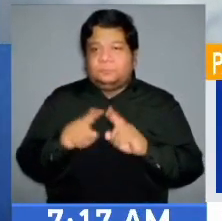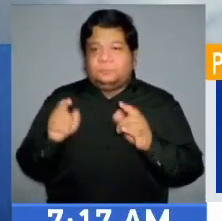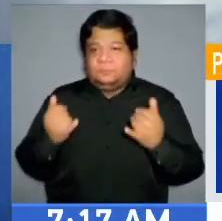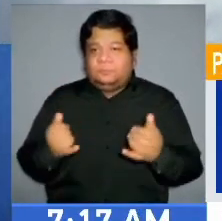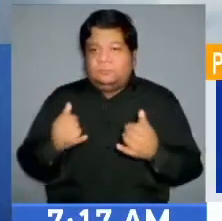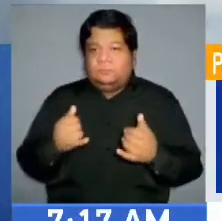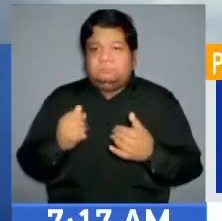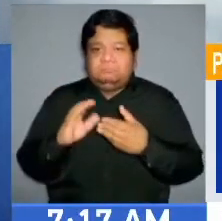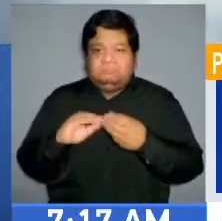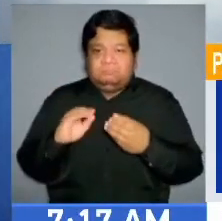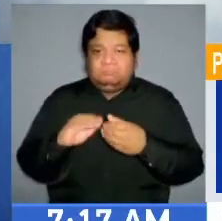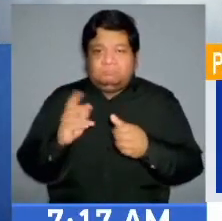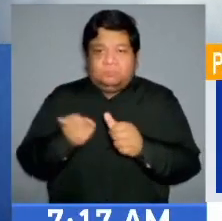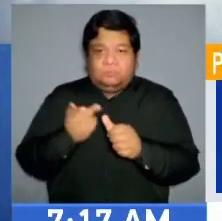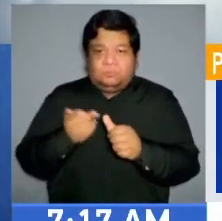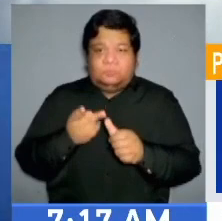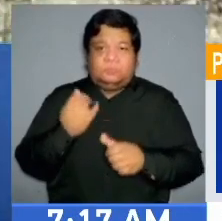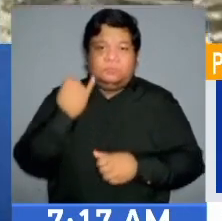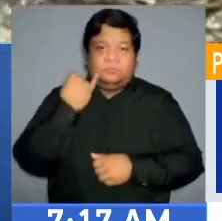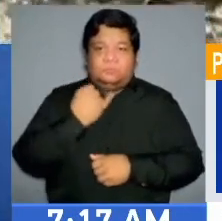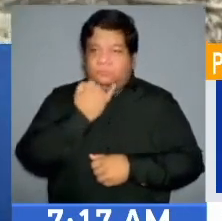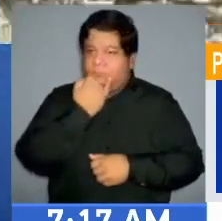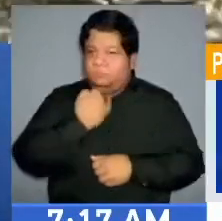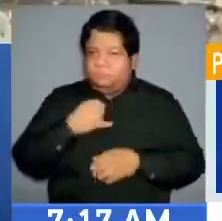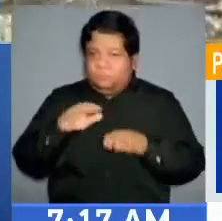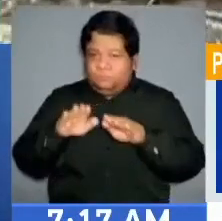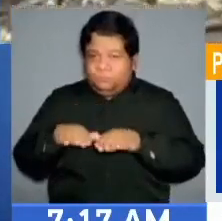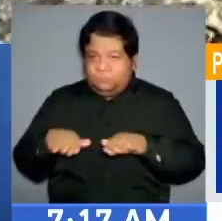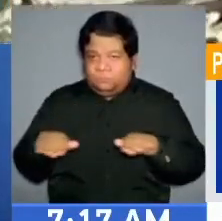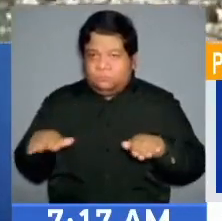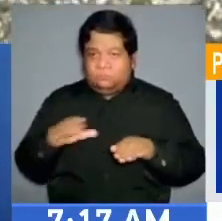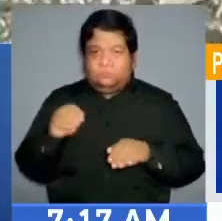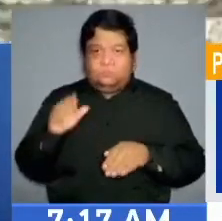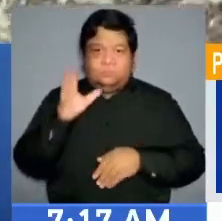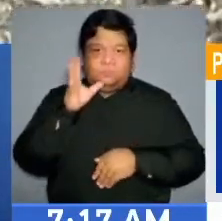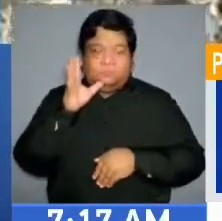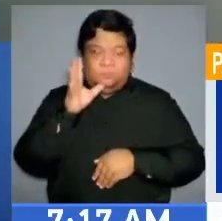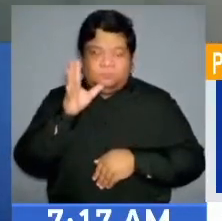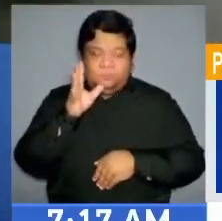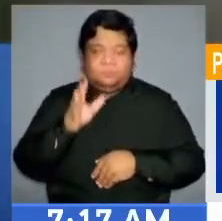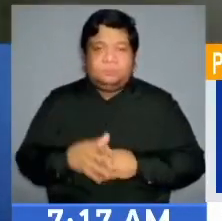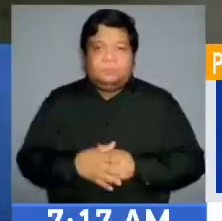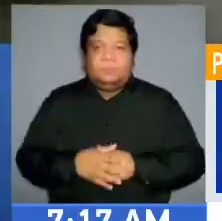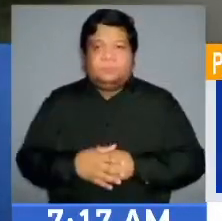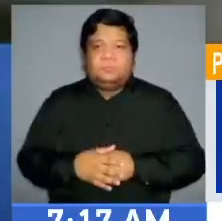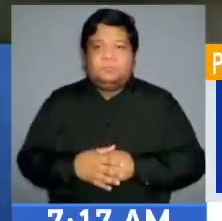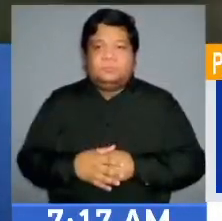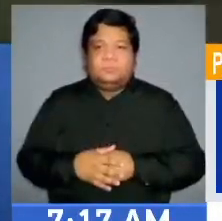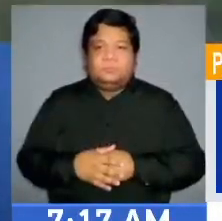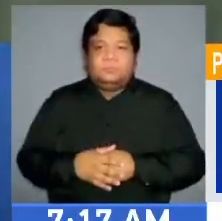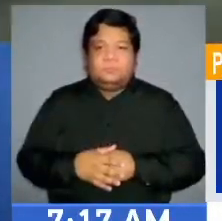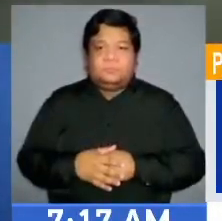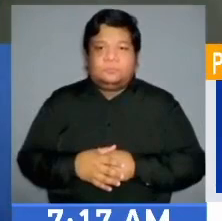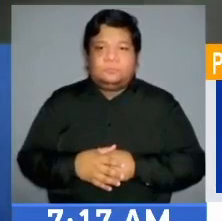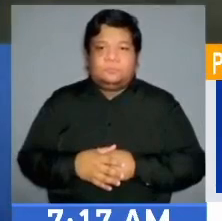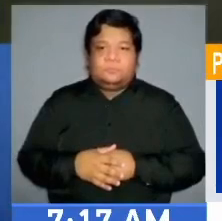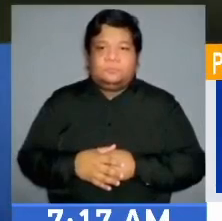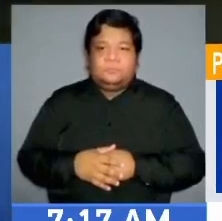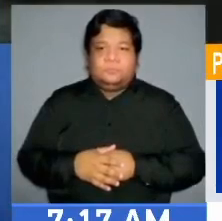na bata at saka mga nanay nila. So, but anyway, good sign po to kung merong truce, kung